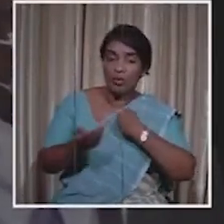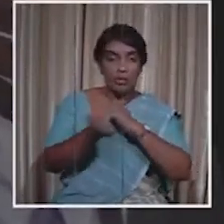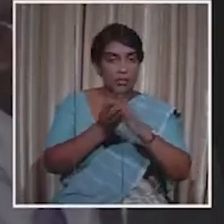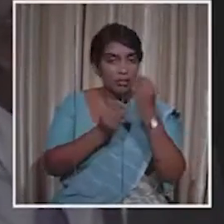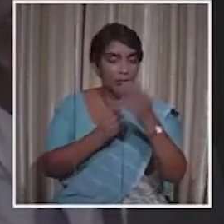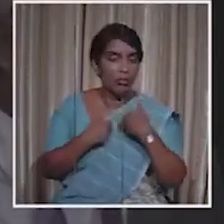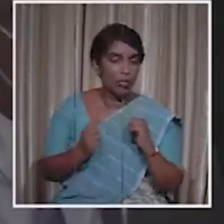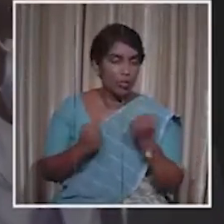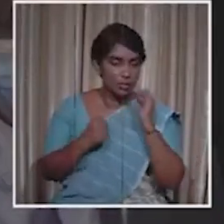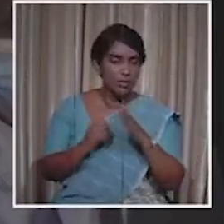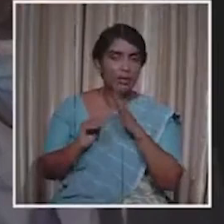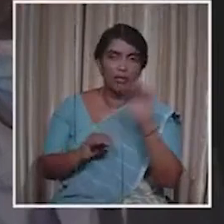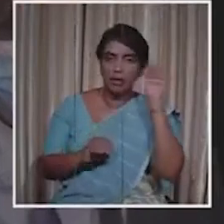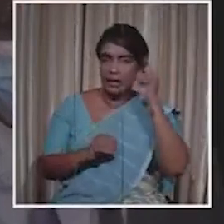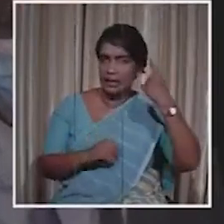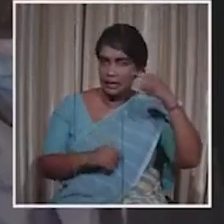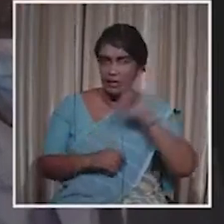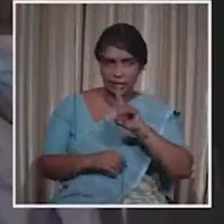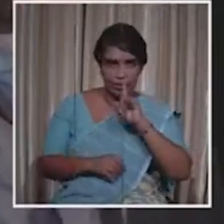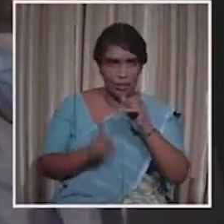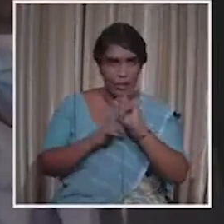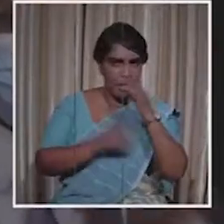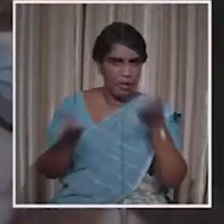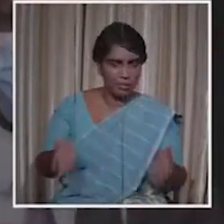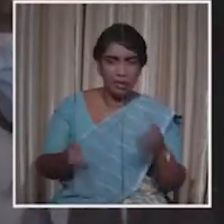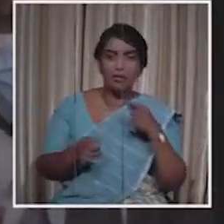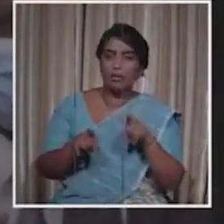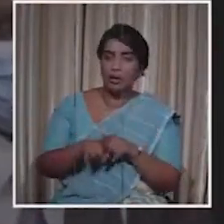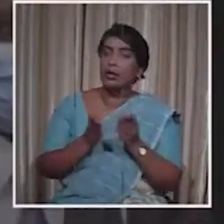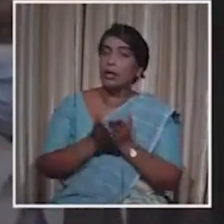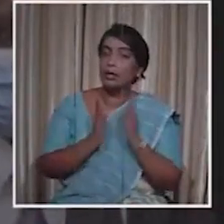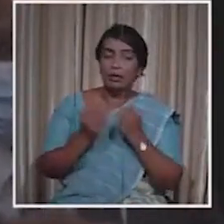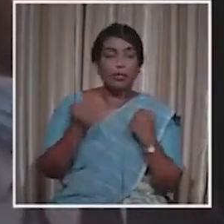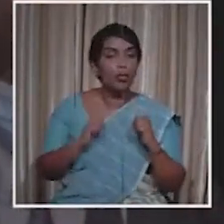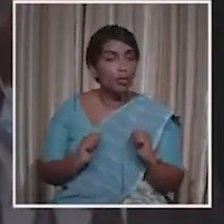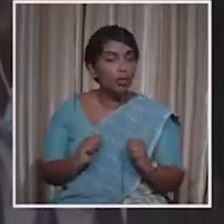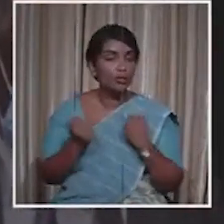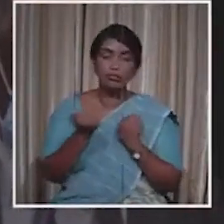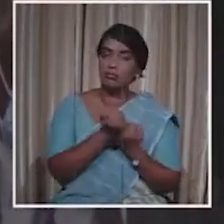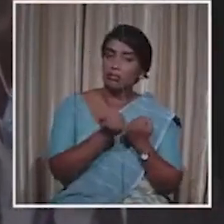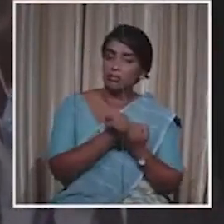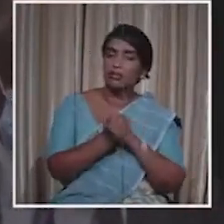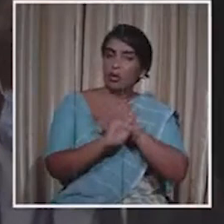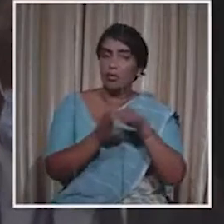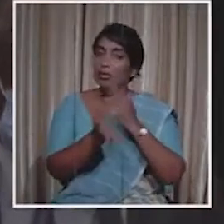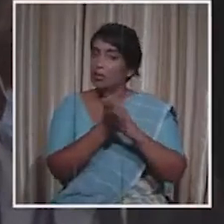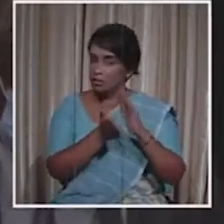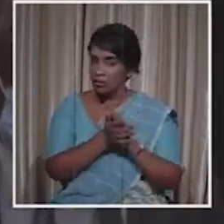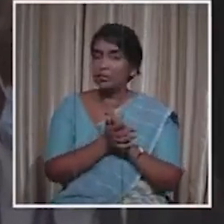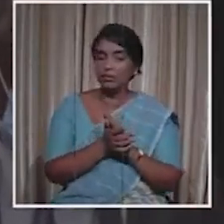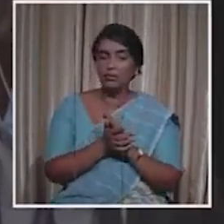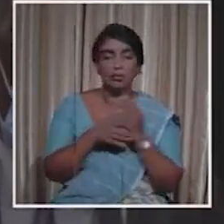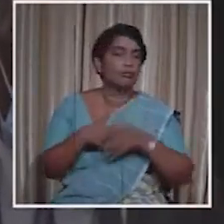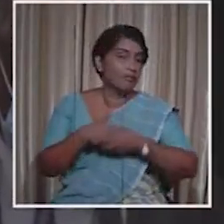இங்கு அமைச்சர்களால் சொல்லப்பட்டது இந்த சபையிலே. ஆகவே இந்தியாவினுடைய இந்த முயற்சிகளை நாங்கள் மனதார பாராட்டுகிறோம், நாங்கள்